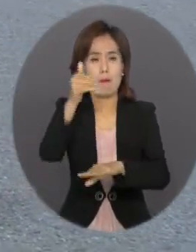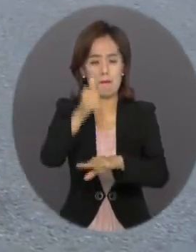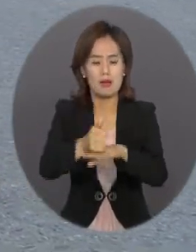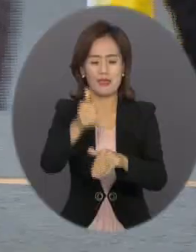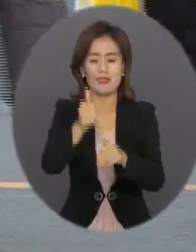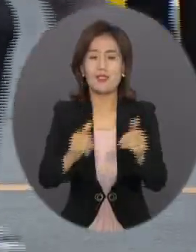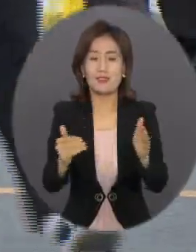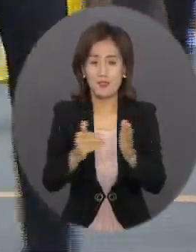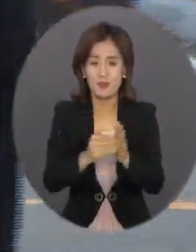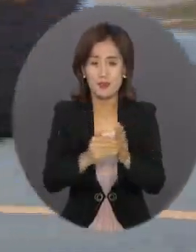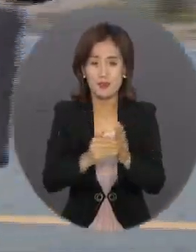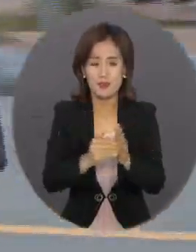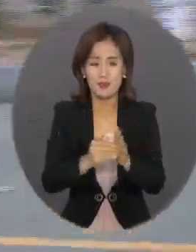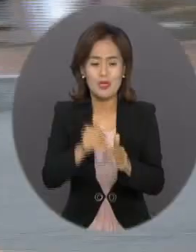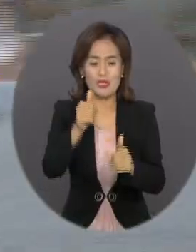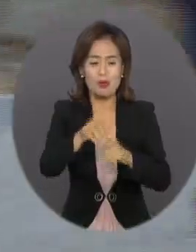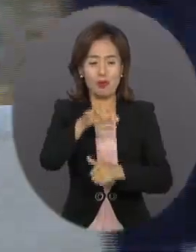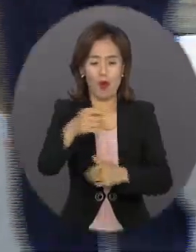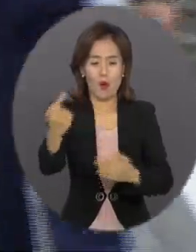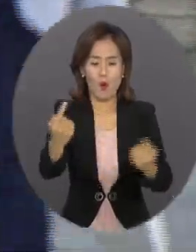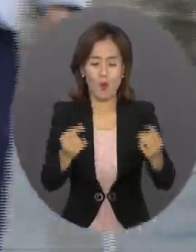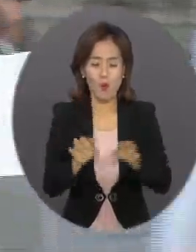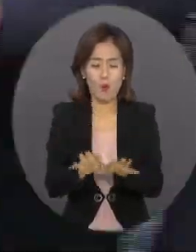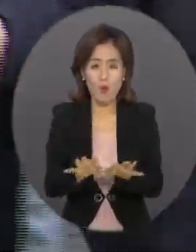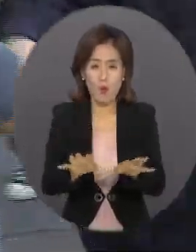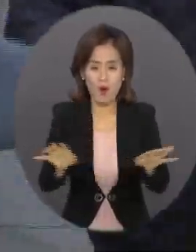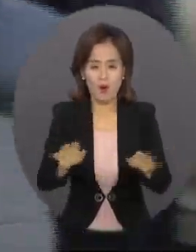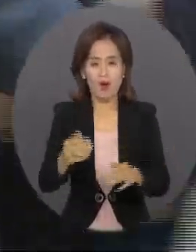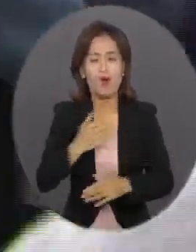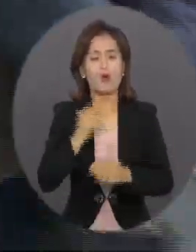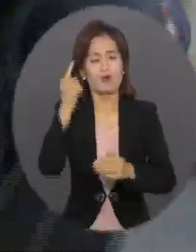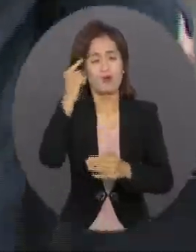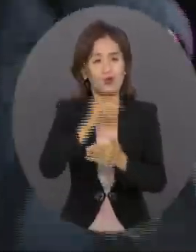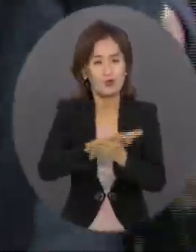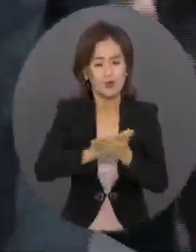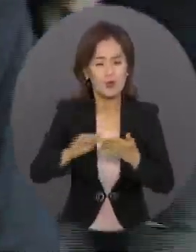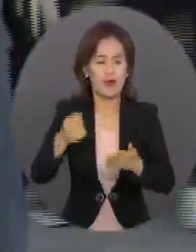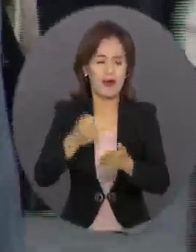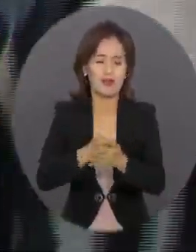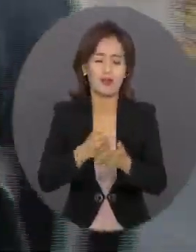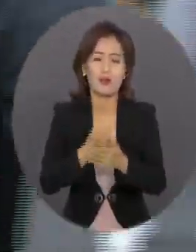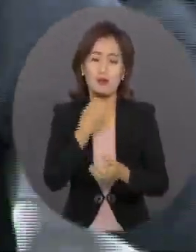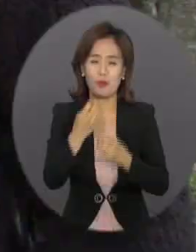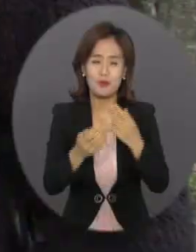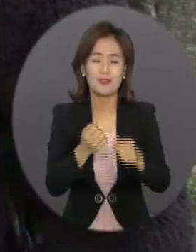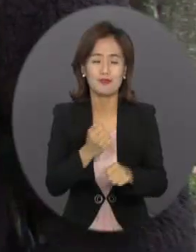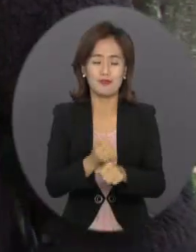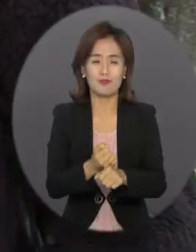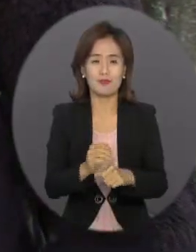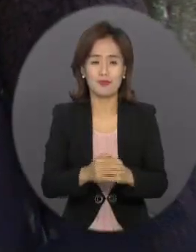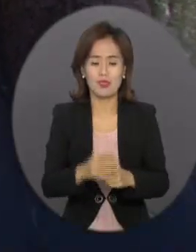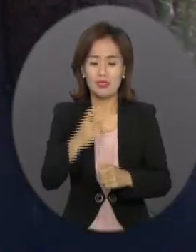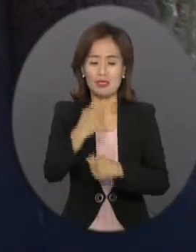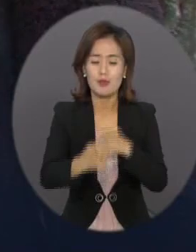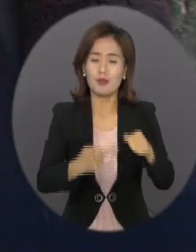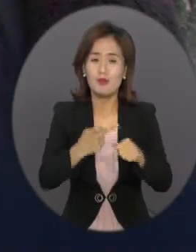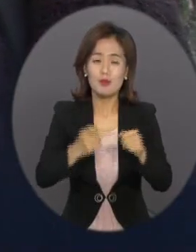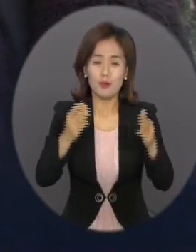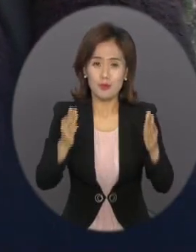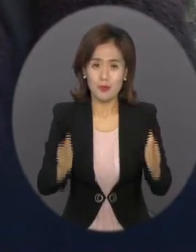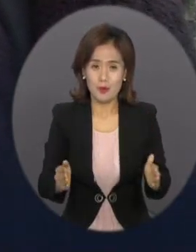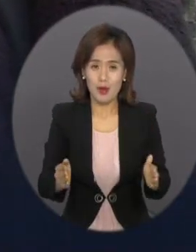시험이 끝나고 고사장을 나서는 학생들은 후련함과 아쉬움을 마음껏 풀어냈습니다. 12년 동안